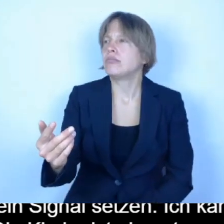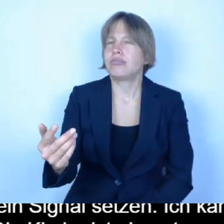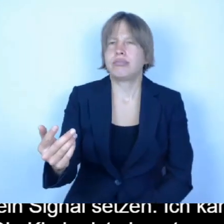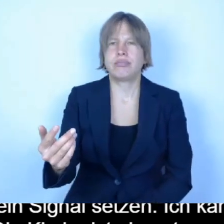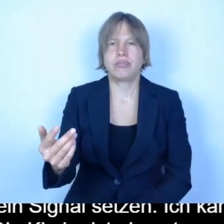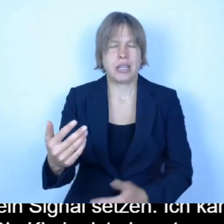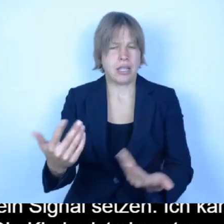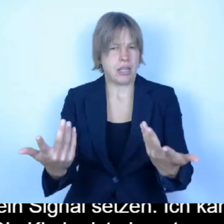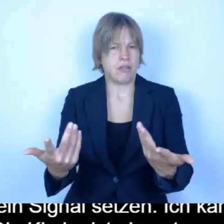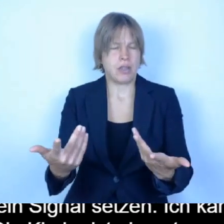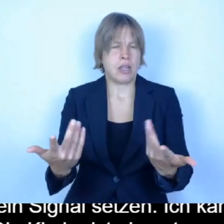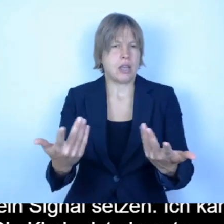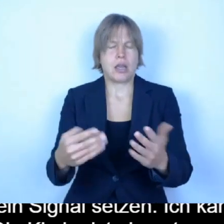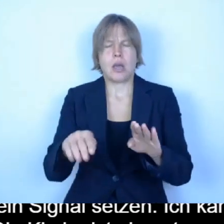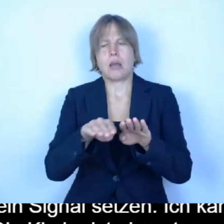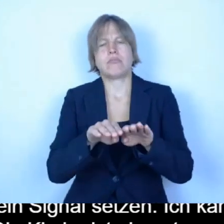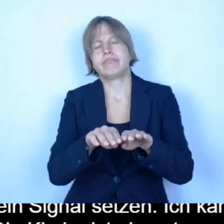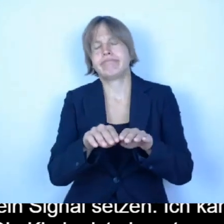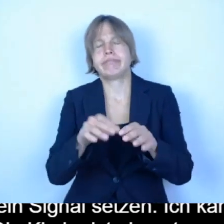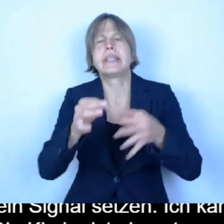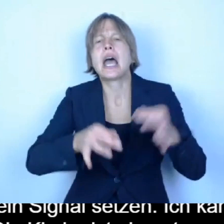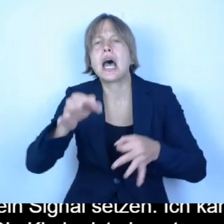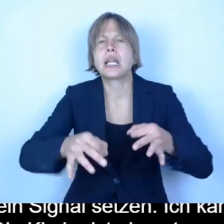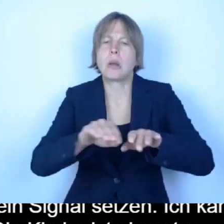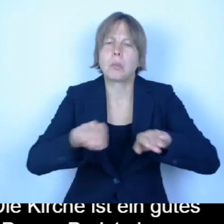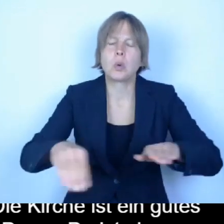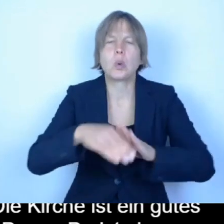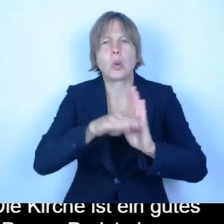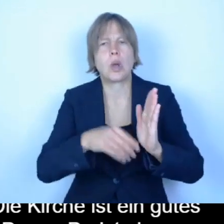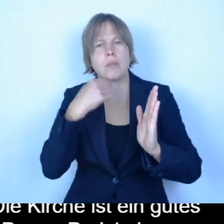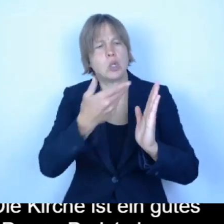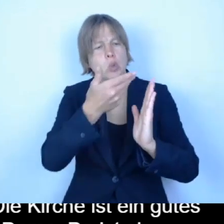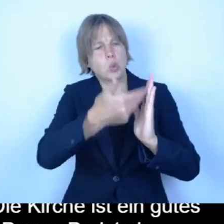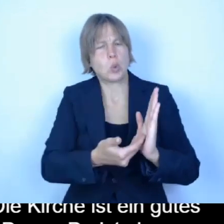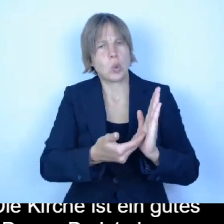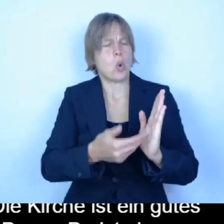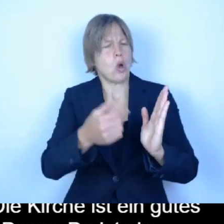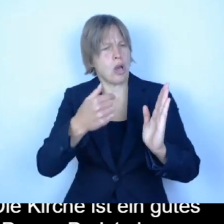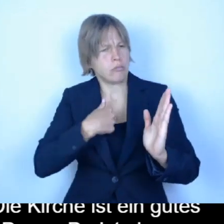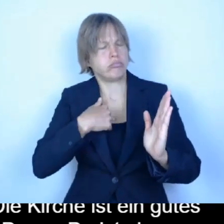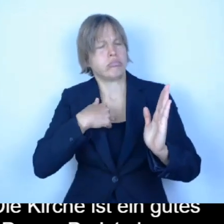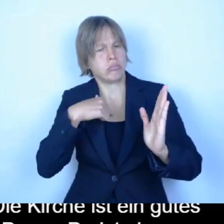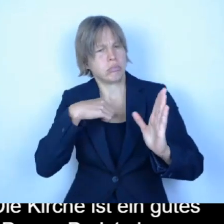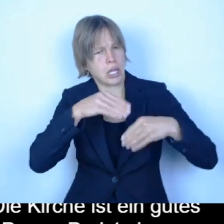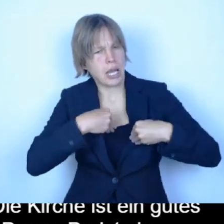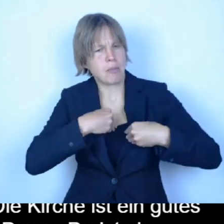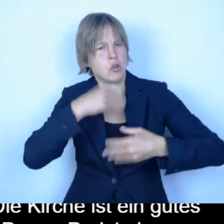machen. Es gab ja schon ein paar Dinge. Natürlich kann zum Beispiel,